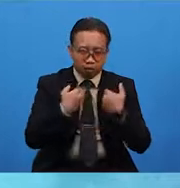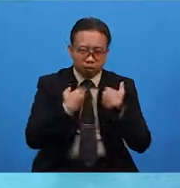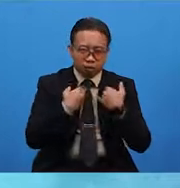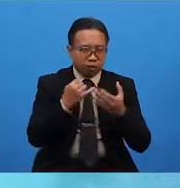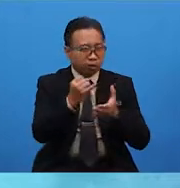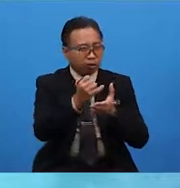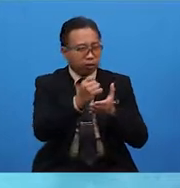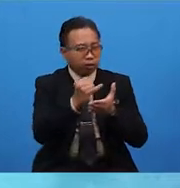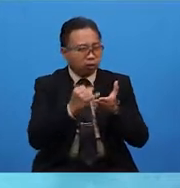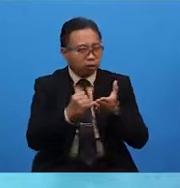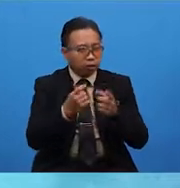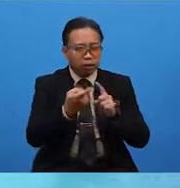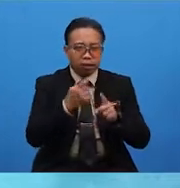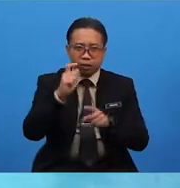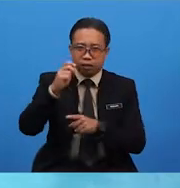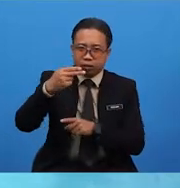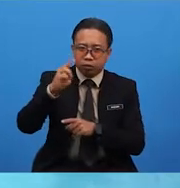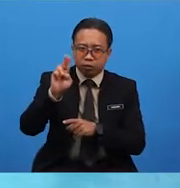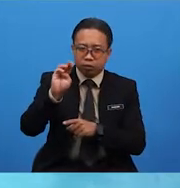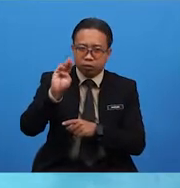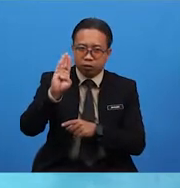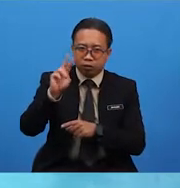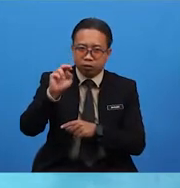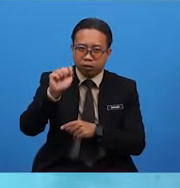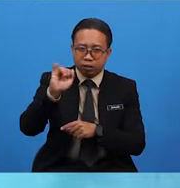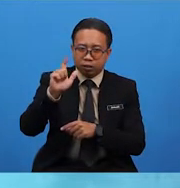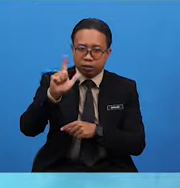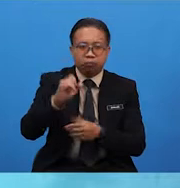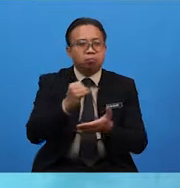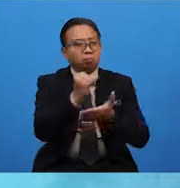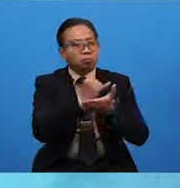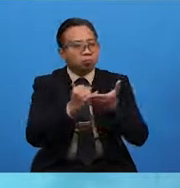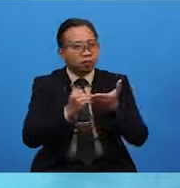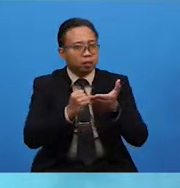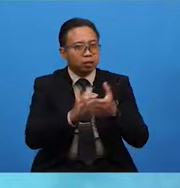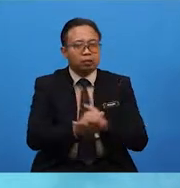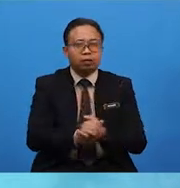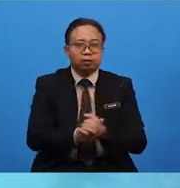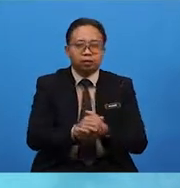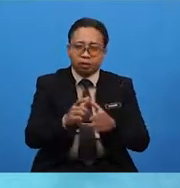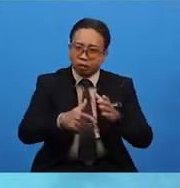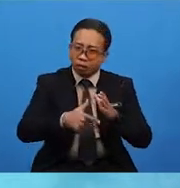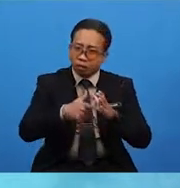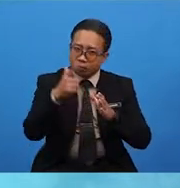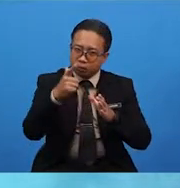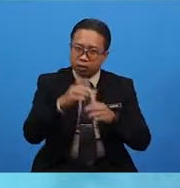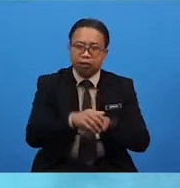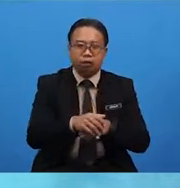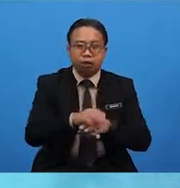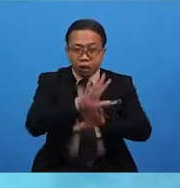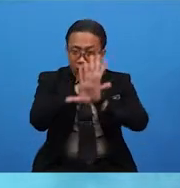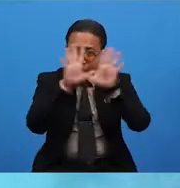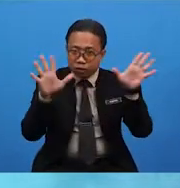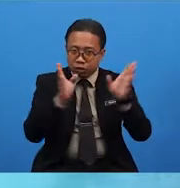lakaran daripada fase tamnel lah karyanya dihasilkan dalam Fase ini lebih jelas menunjukkan